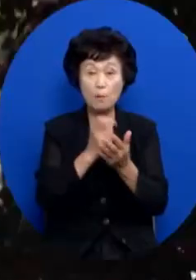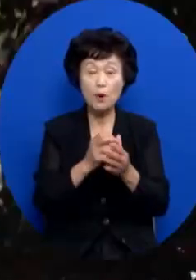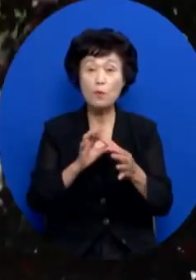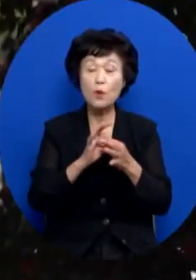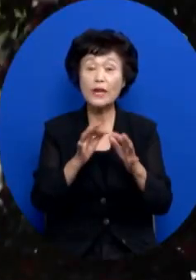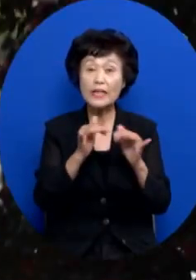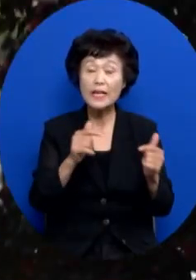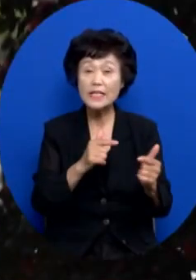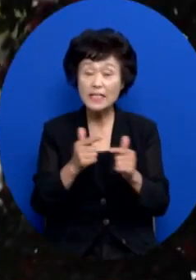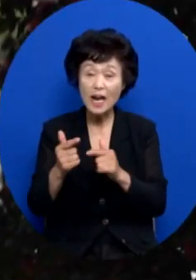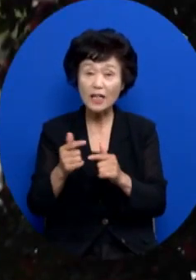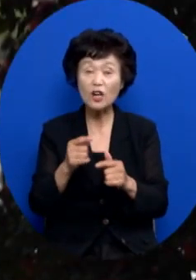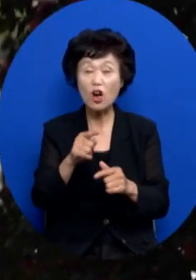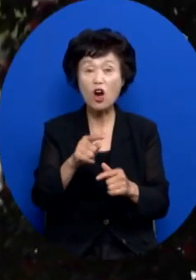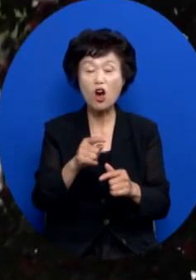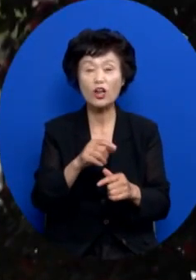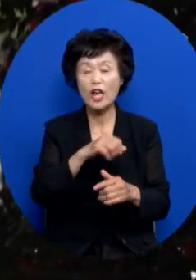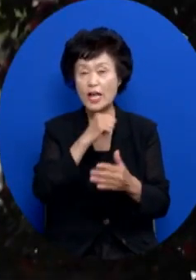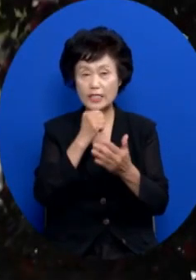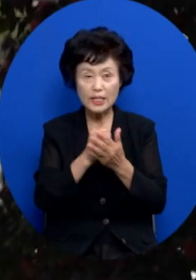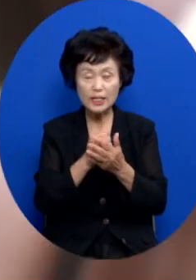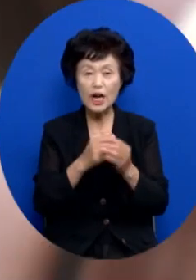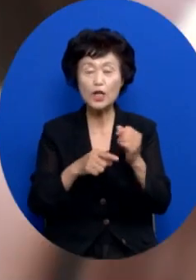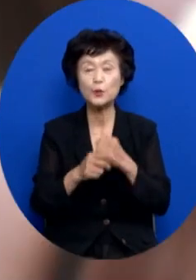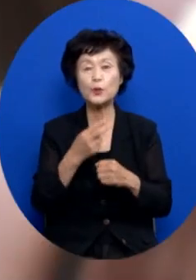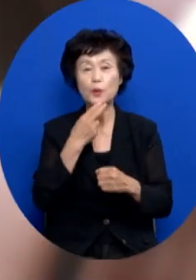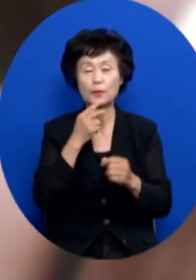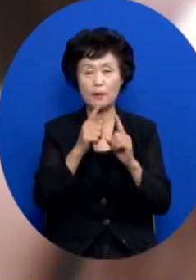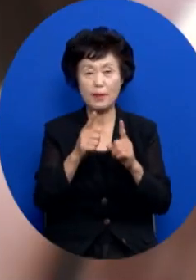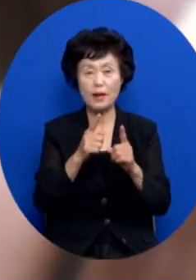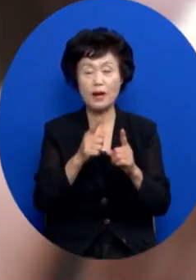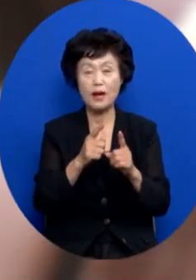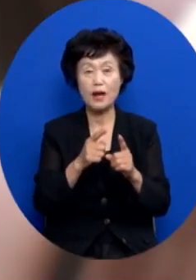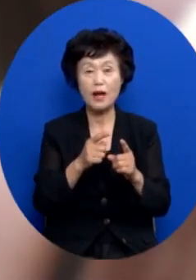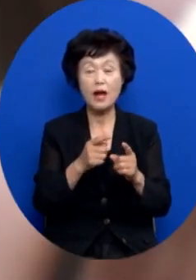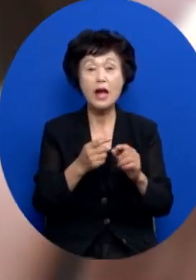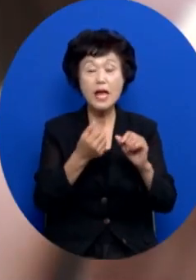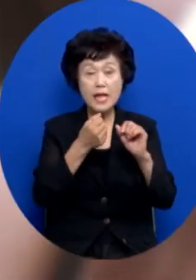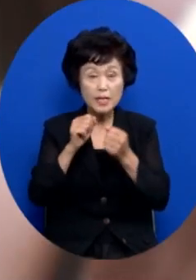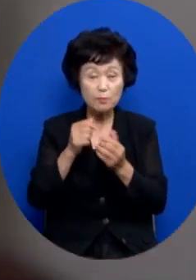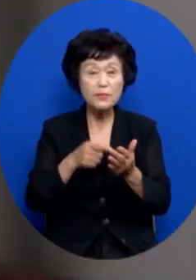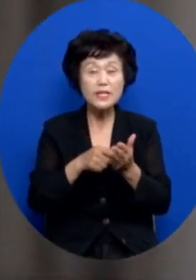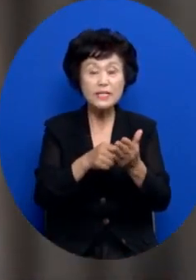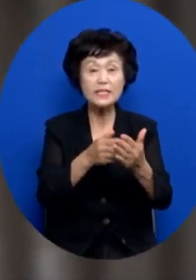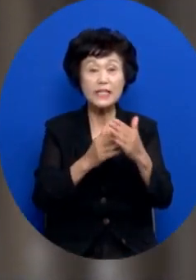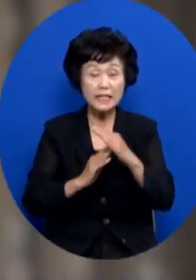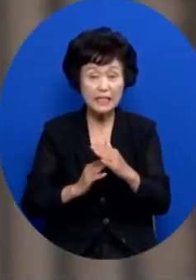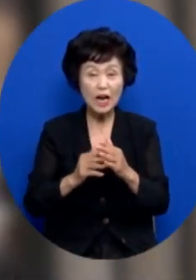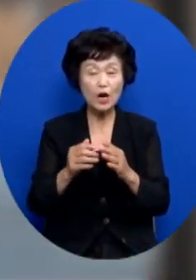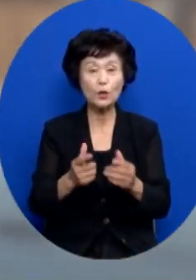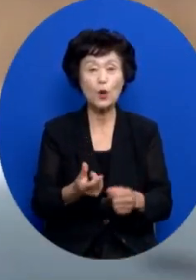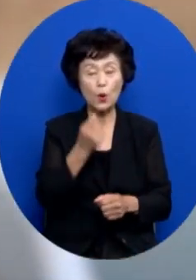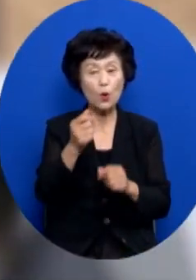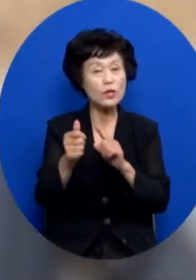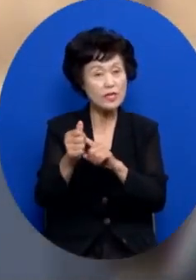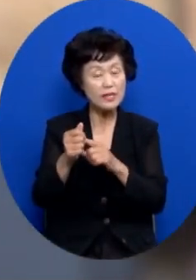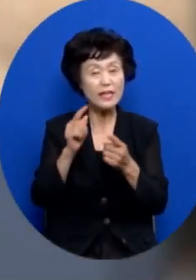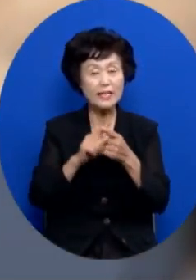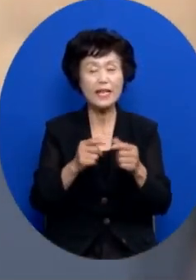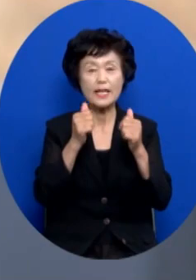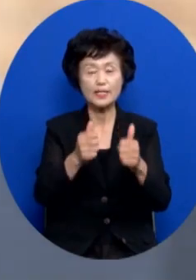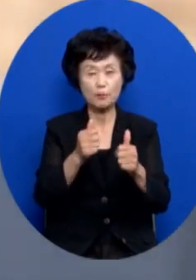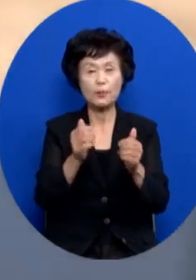관계자는 깊이가 성립될 정당한 이유가 없었던 것으로 보인다며 깊이 신청 기각으로 곧 정명석에 대한 재판이 재결될 것이라고